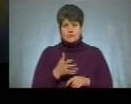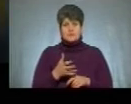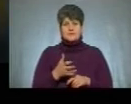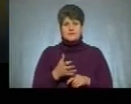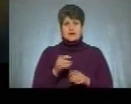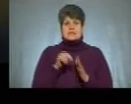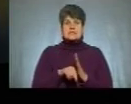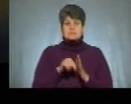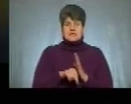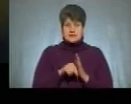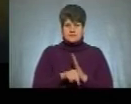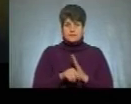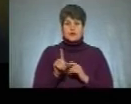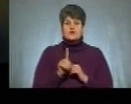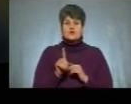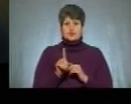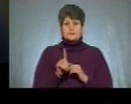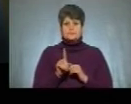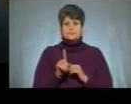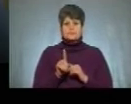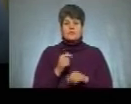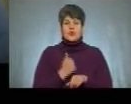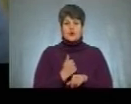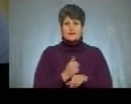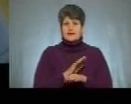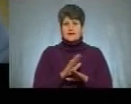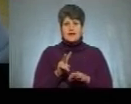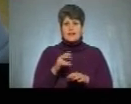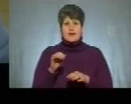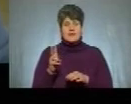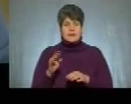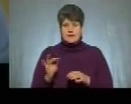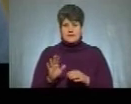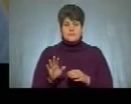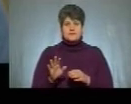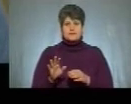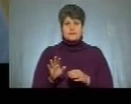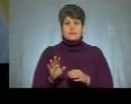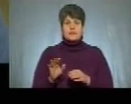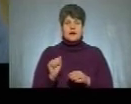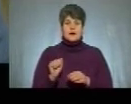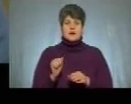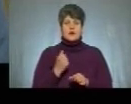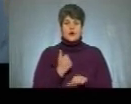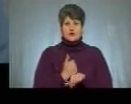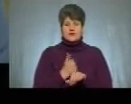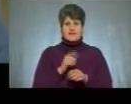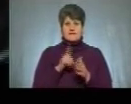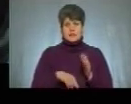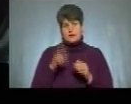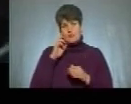сподобався зміст, що головне не лайки і перегляди, а головне вірити в